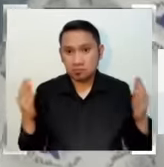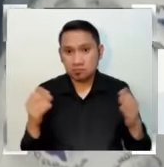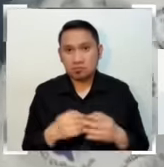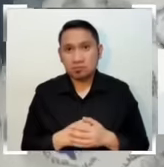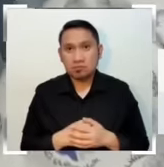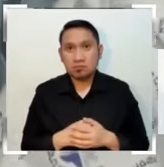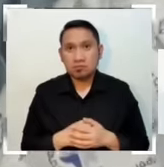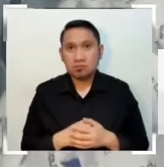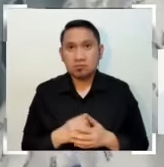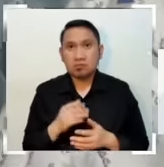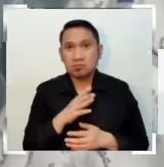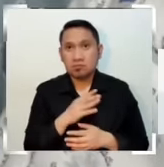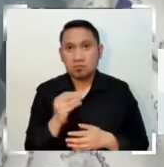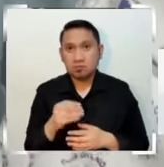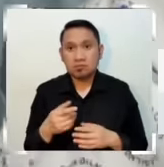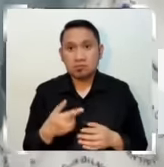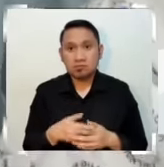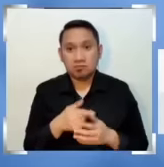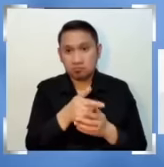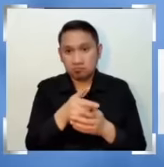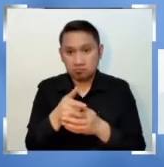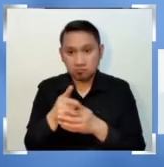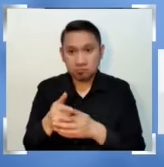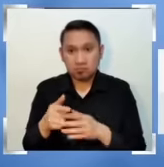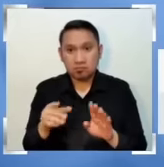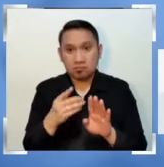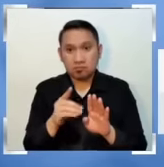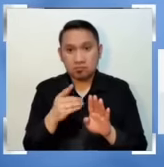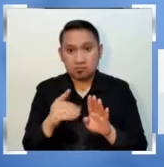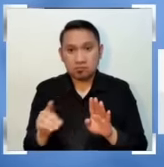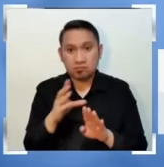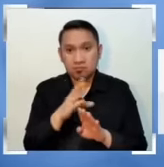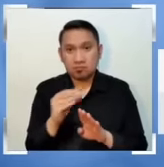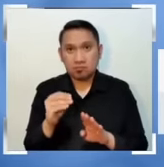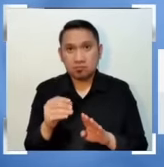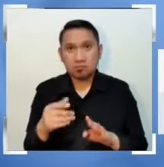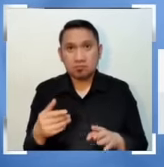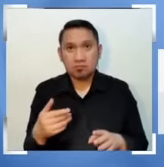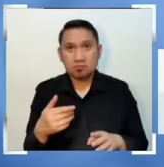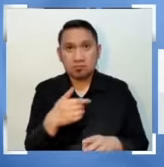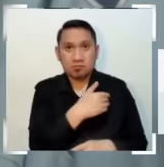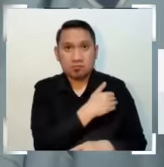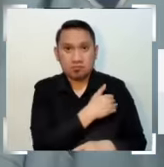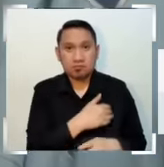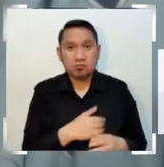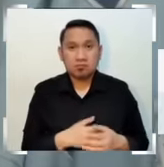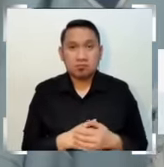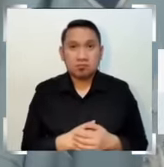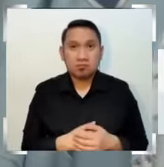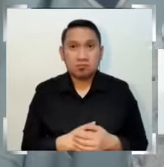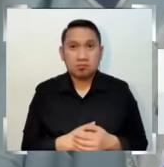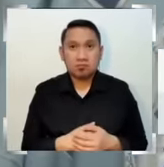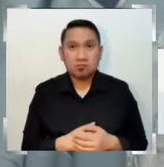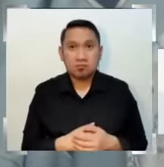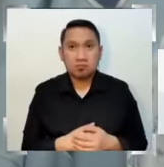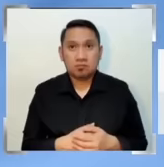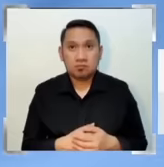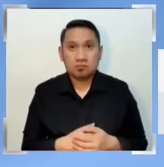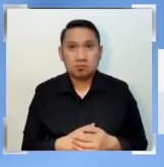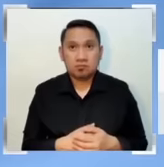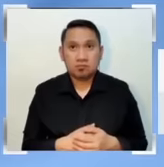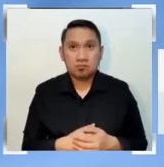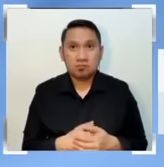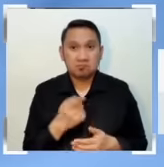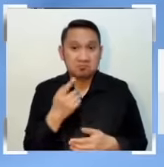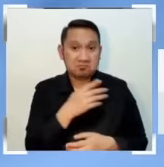raw pinaputukan ng baril ang pintuan at tinamaan ng kanyang kaliwang braso. Ito, ang kamay ko,